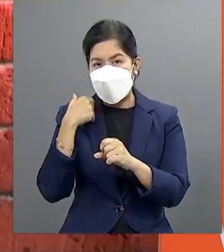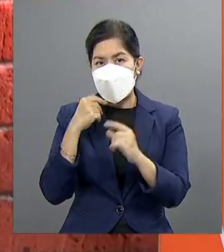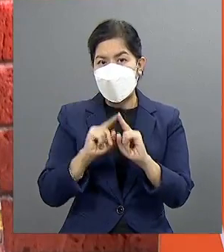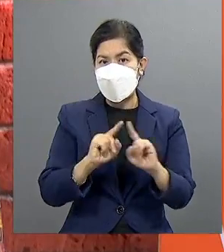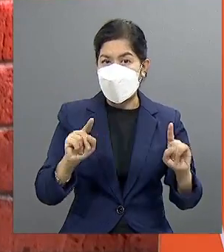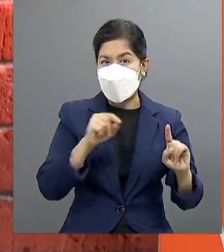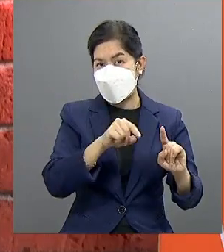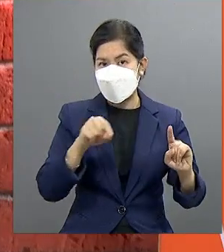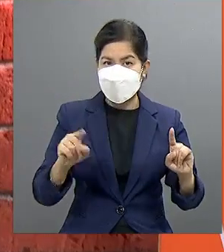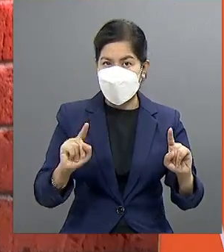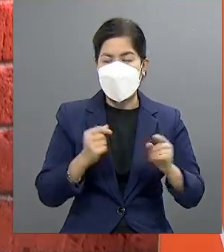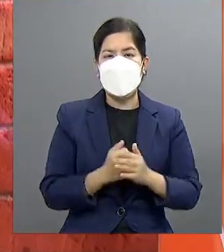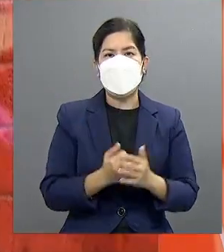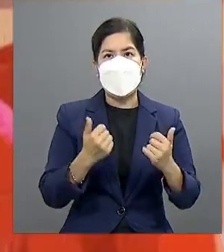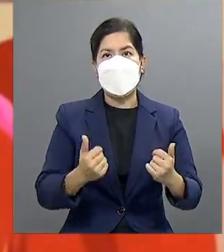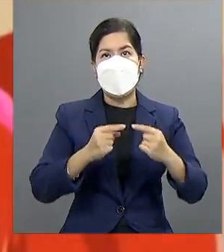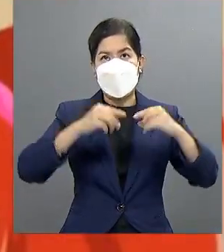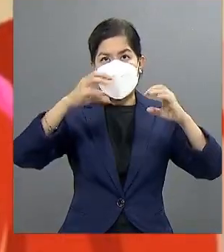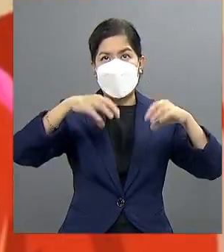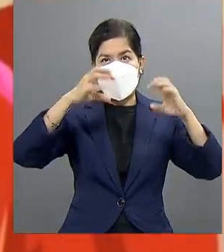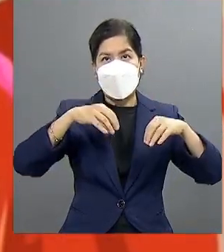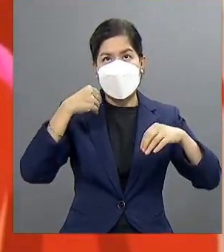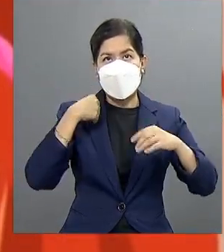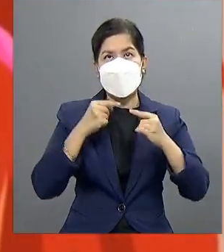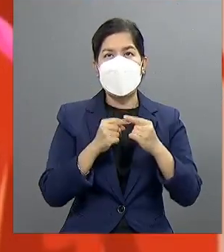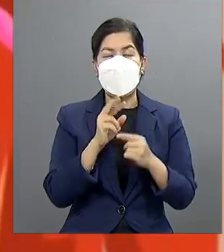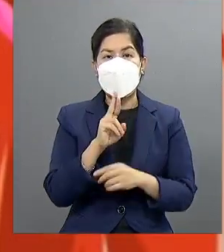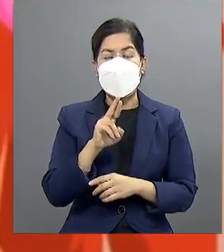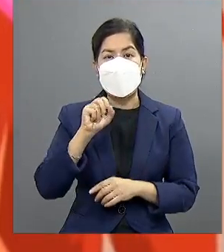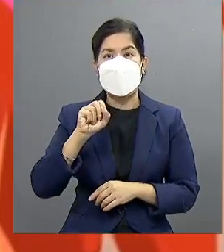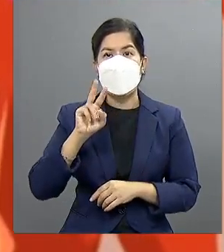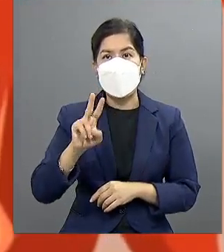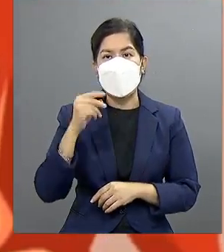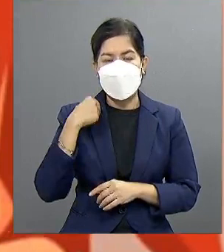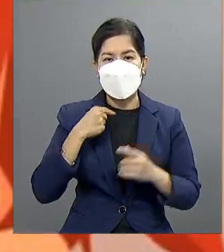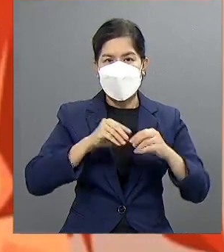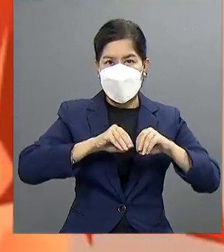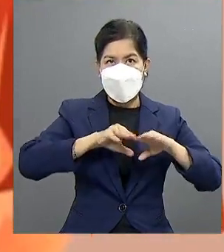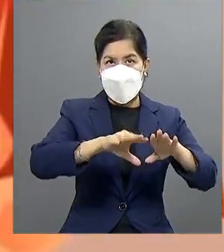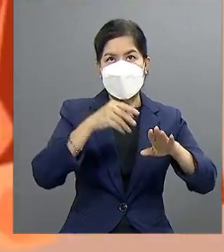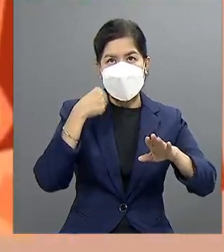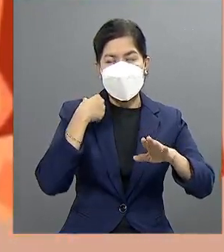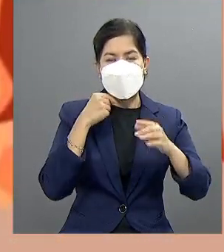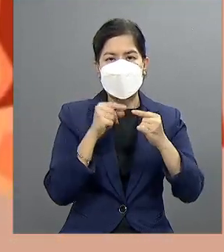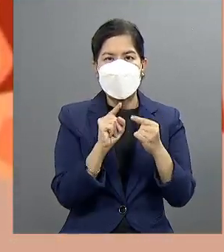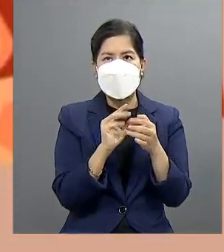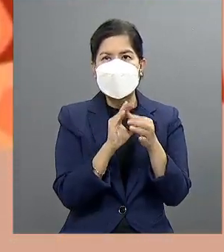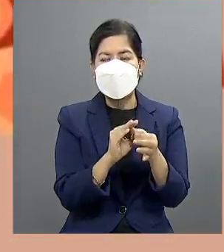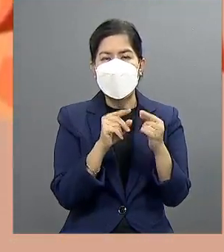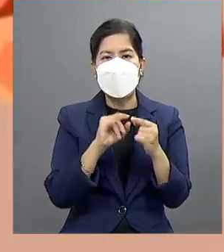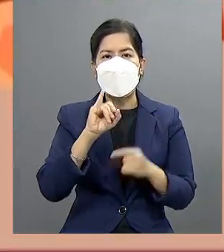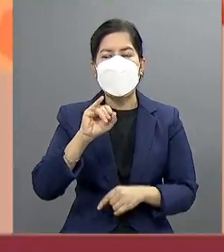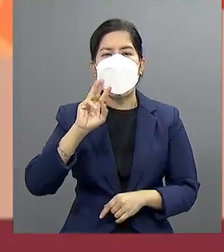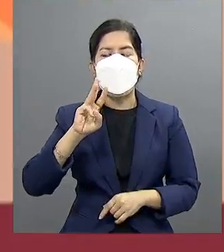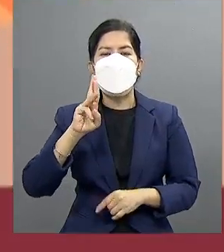นนะคะเชื้อ RSV ก็จะระบาด RSV ย่อมาจากRespiratory Syncytial Virus ก็เป็นไวรัสที่มีผลกับทางเดินหายใจ